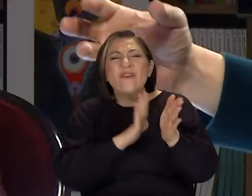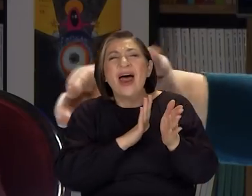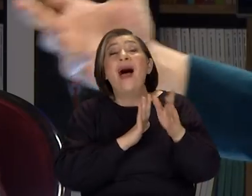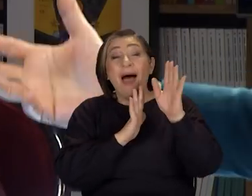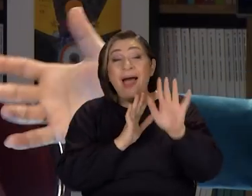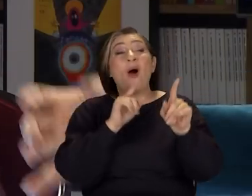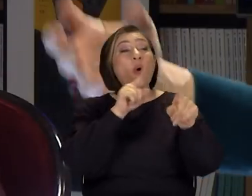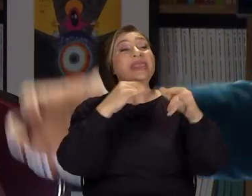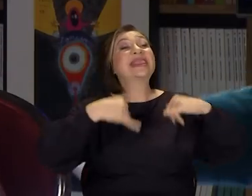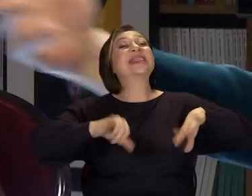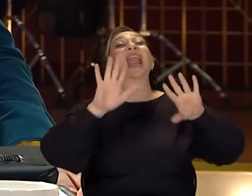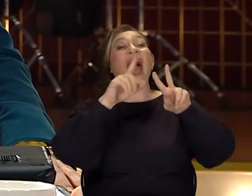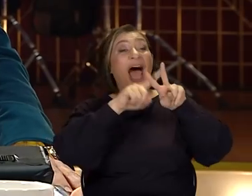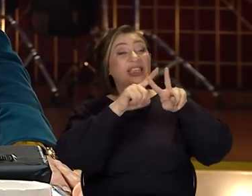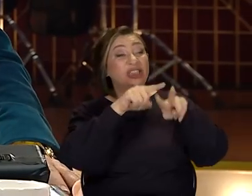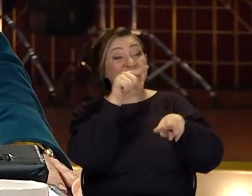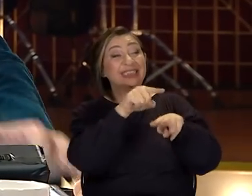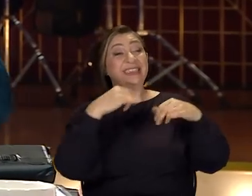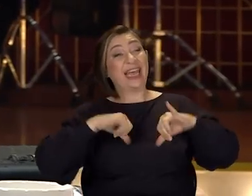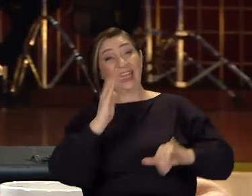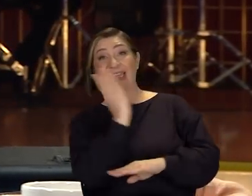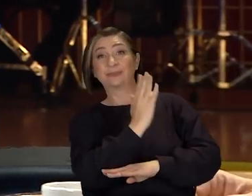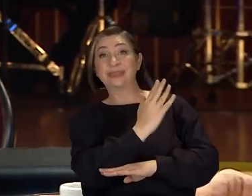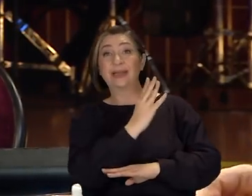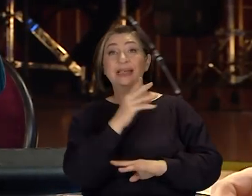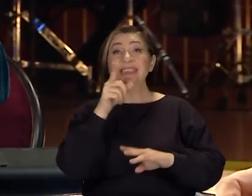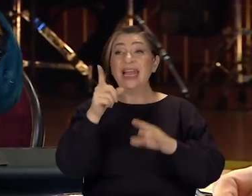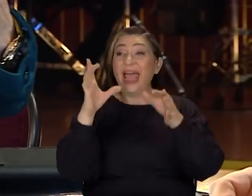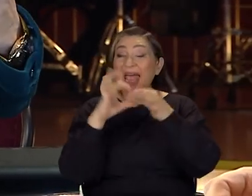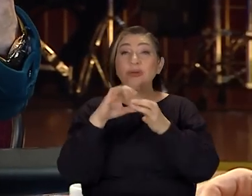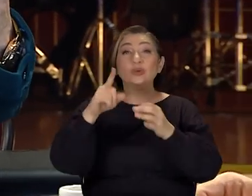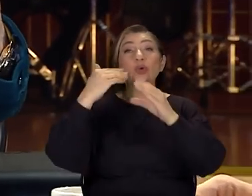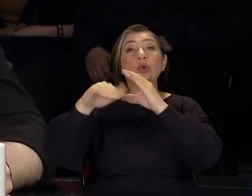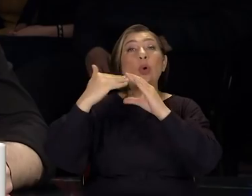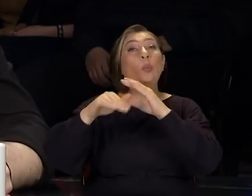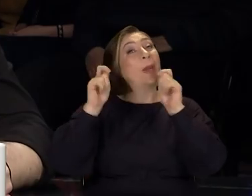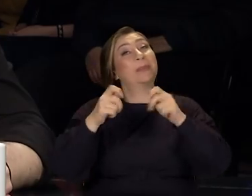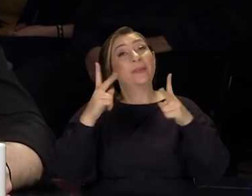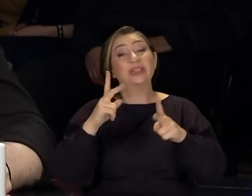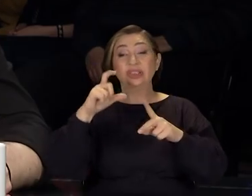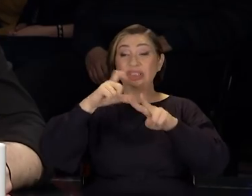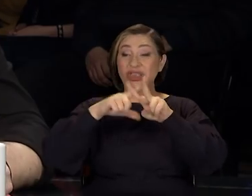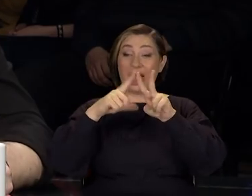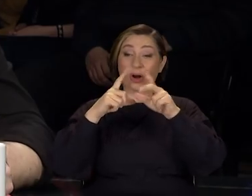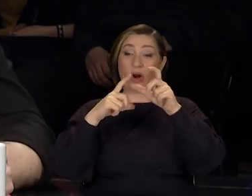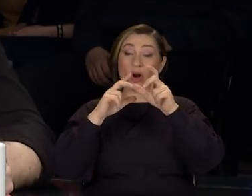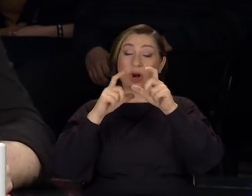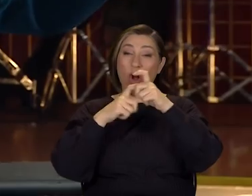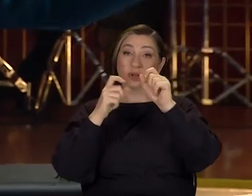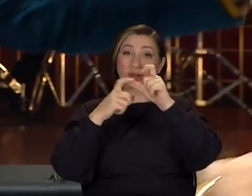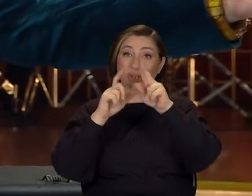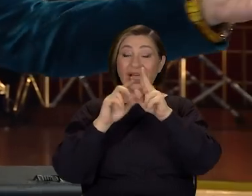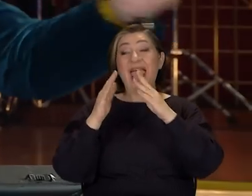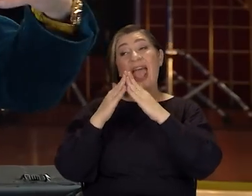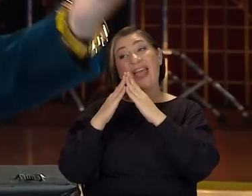özelliği tatil değil. Ayşecik'in tatile gitmesi. Onun için seninle ilgili de şu yorumlar yapılabilir. Yani Can Gox evde. Can